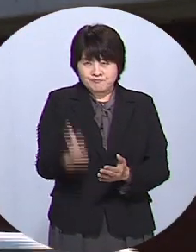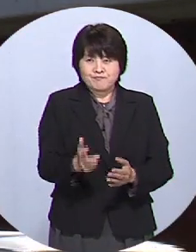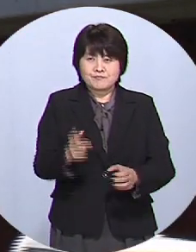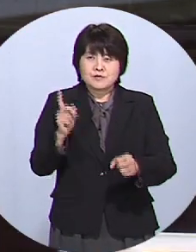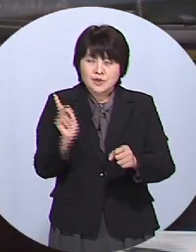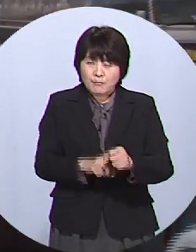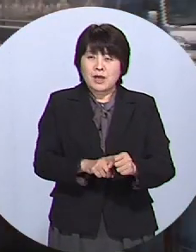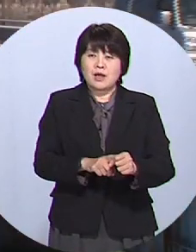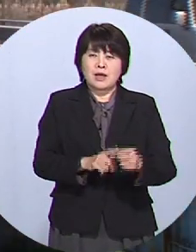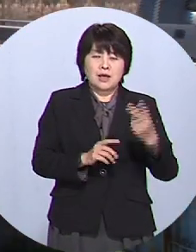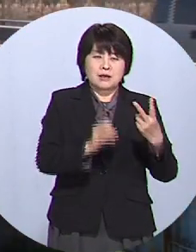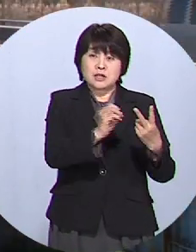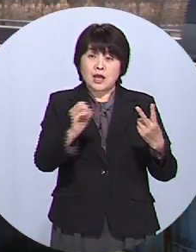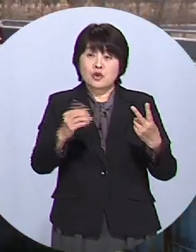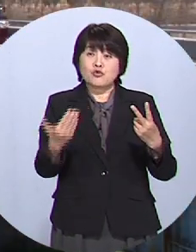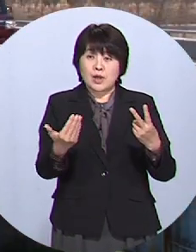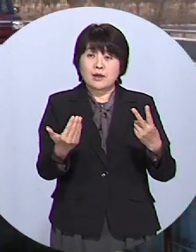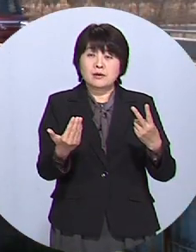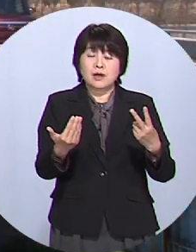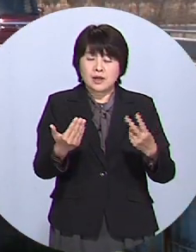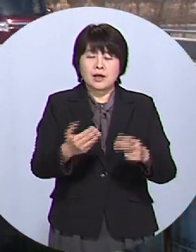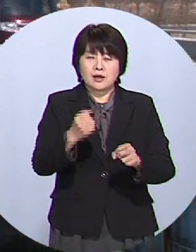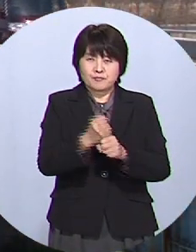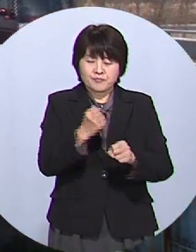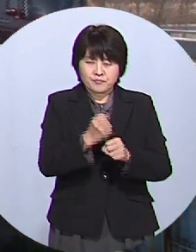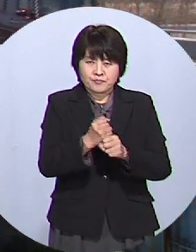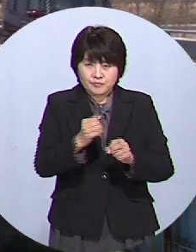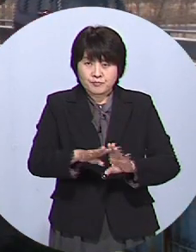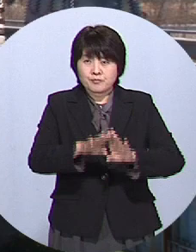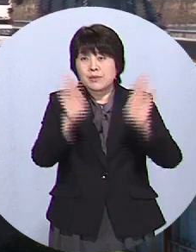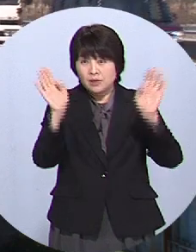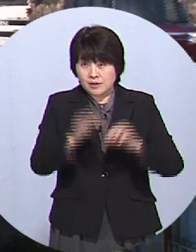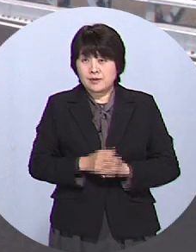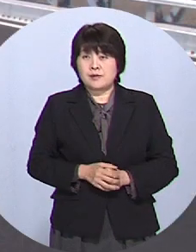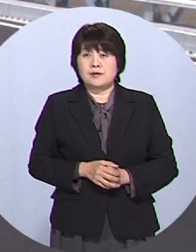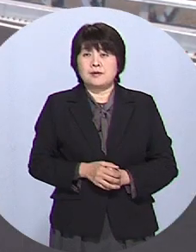ため2009年から架け替えの工事が行われてきました。